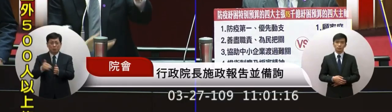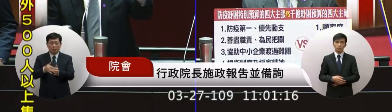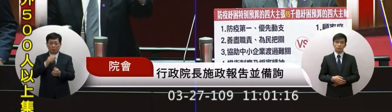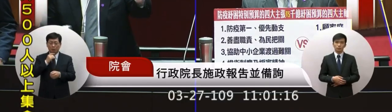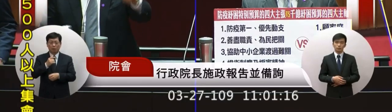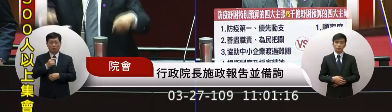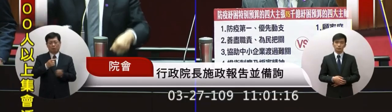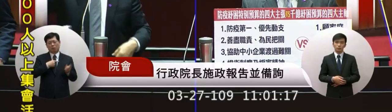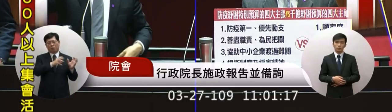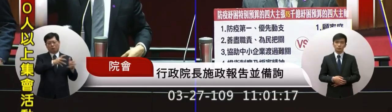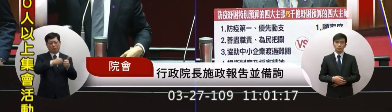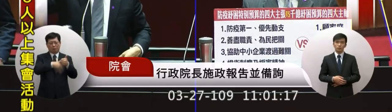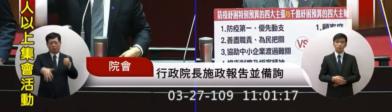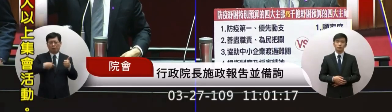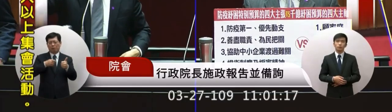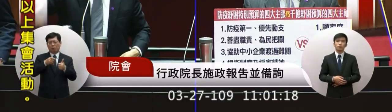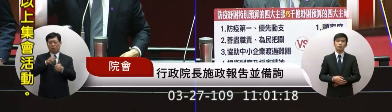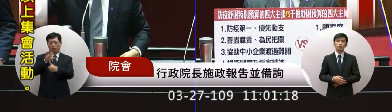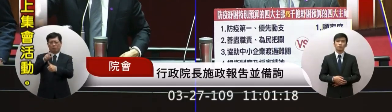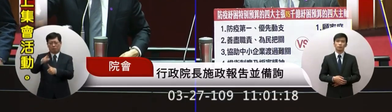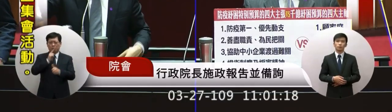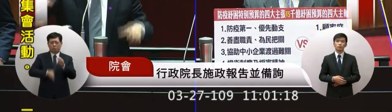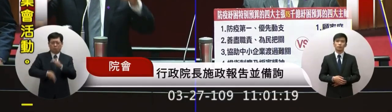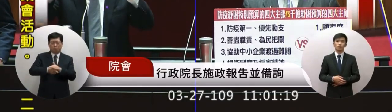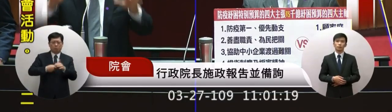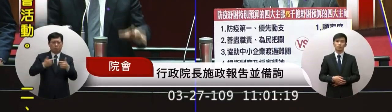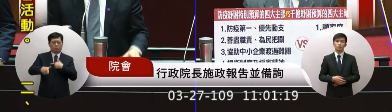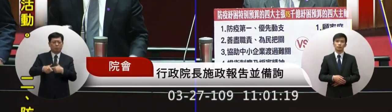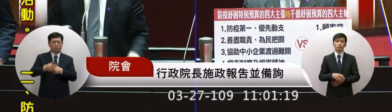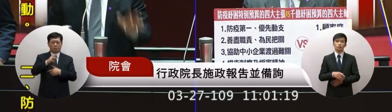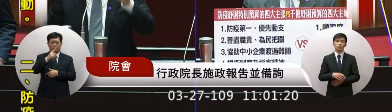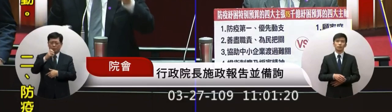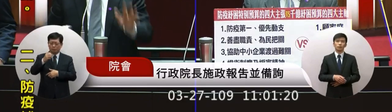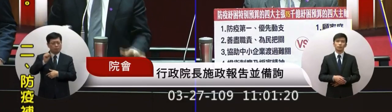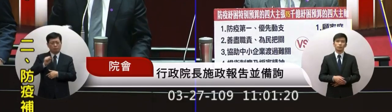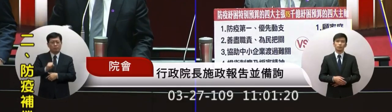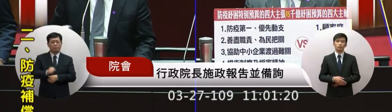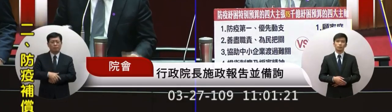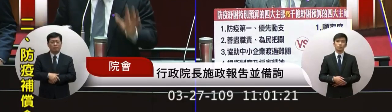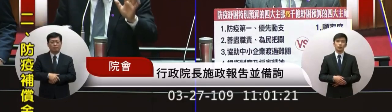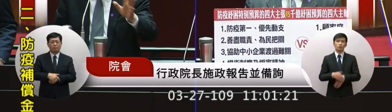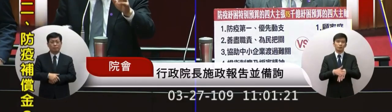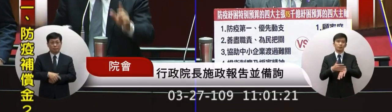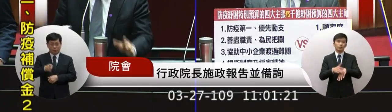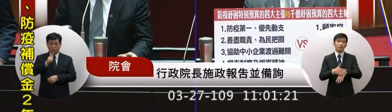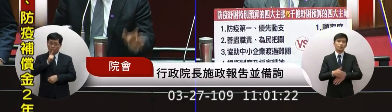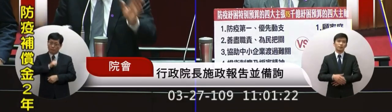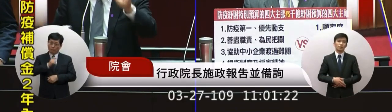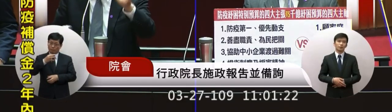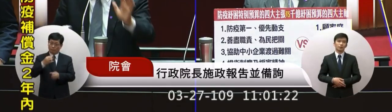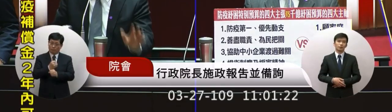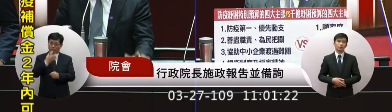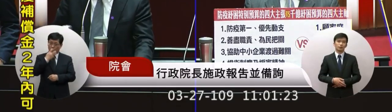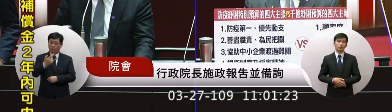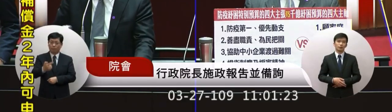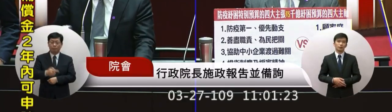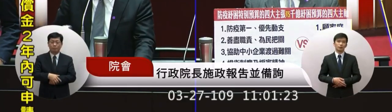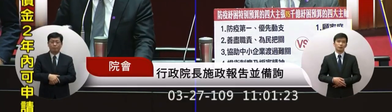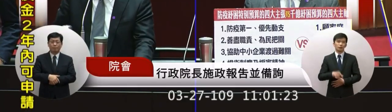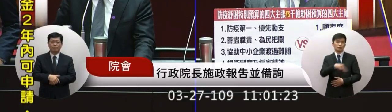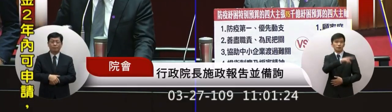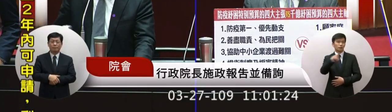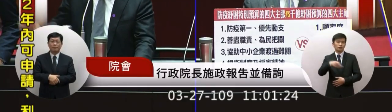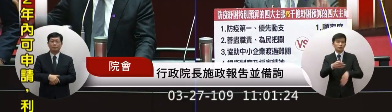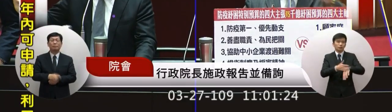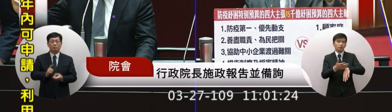和国际讲，哎，你这委婉的 比较， 都唔通啊， 没啦， 你的损失就大。 那个都不会